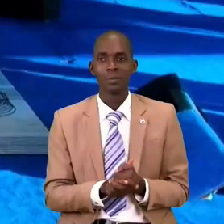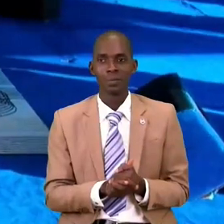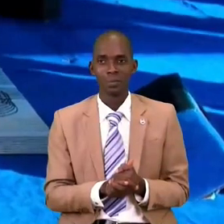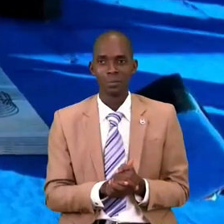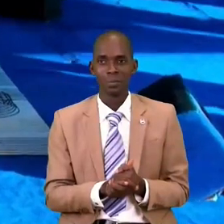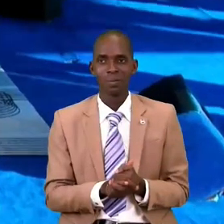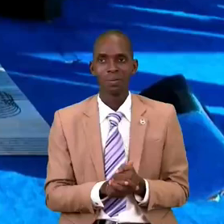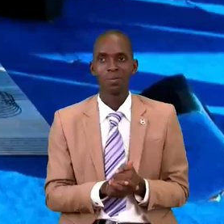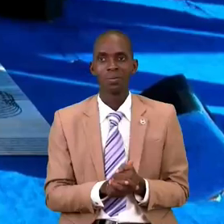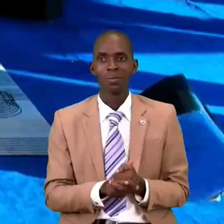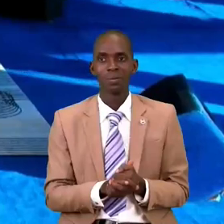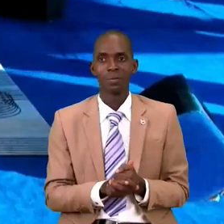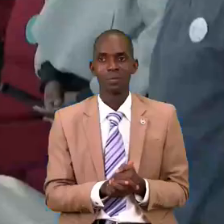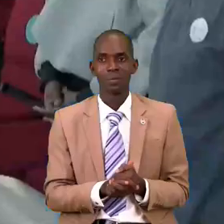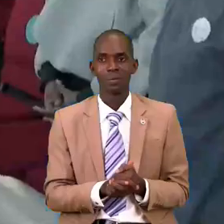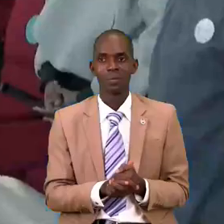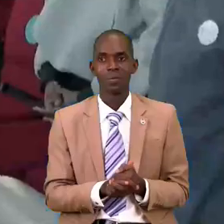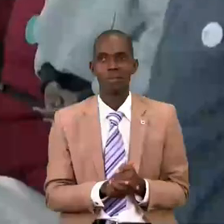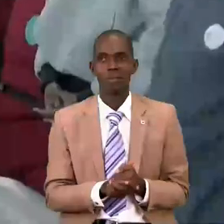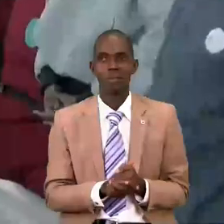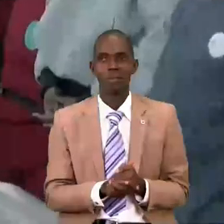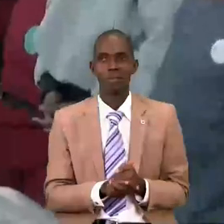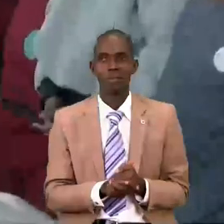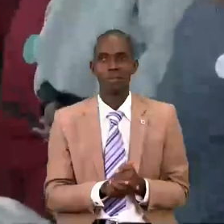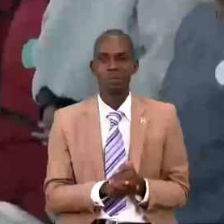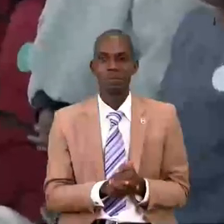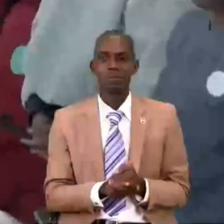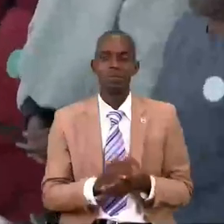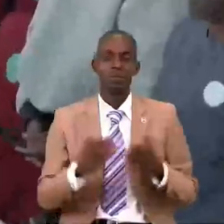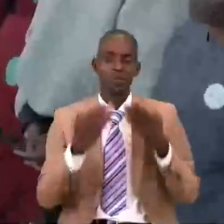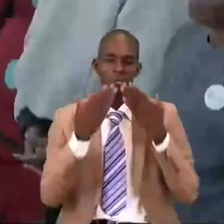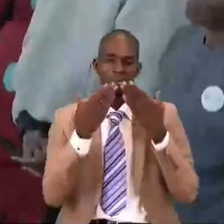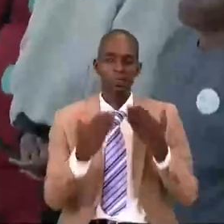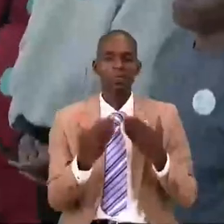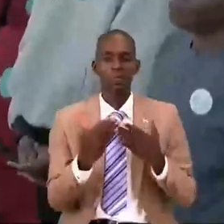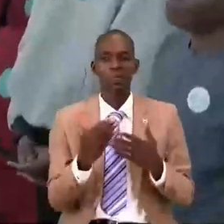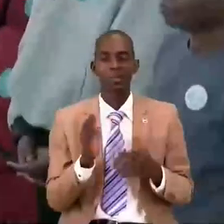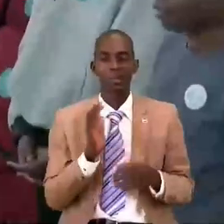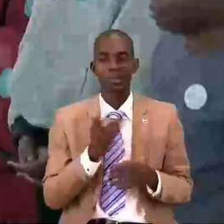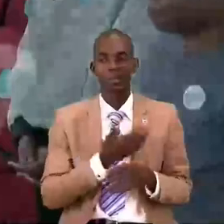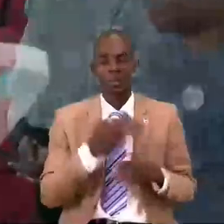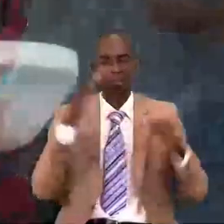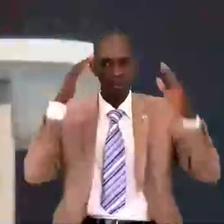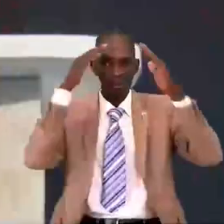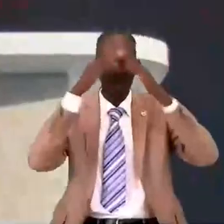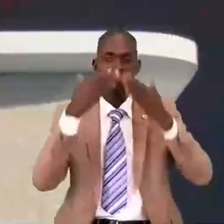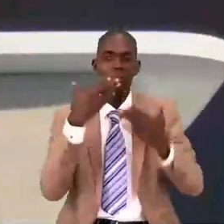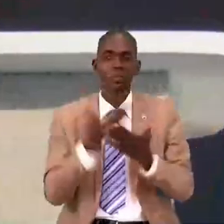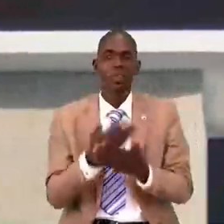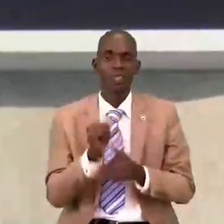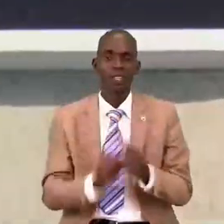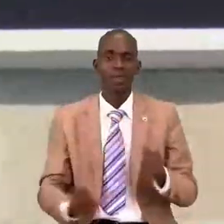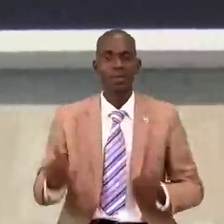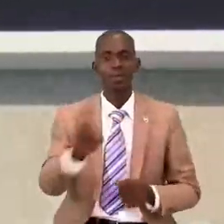Merci, archevêque. Bonjour à tout le monde. Que Dieu soit avec nous